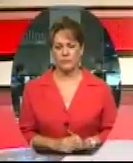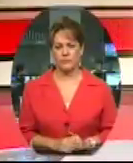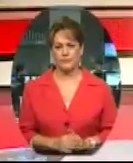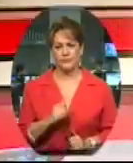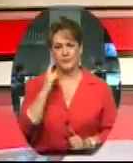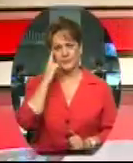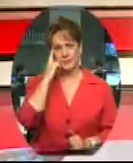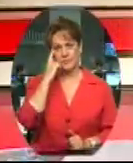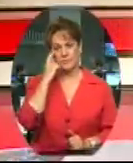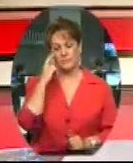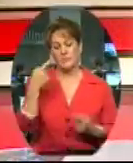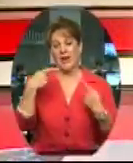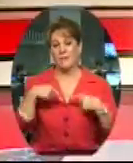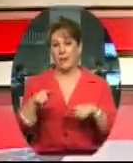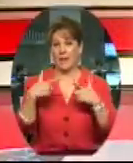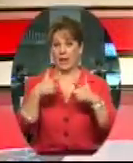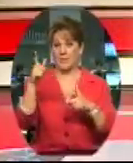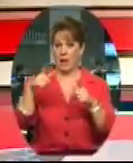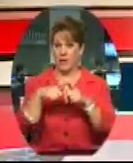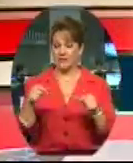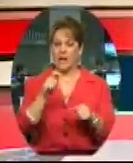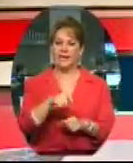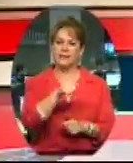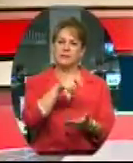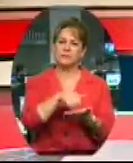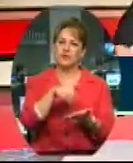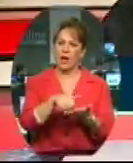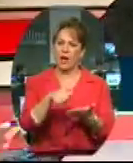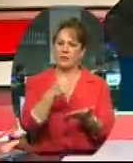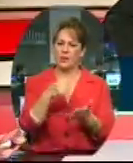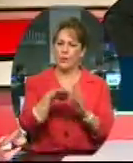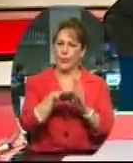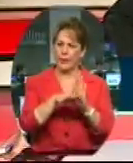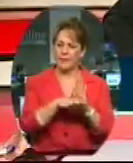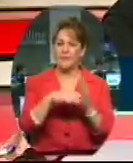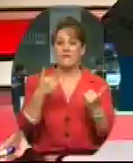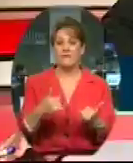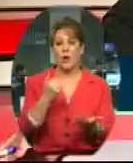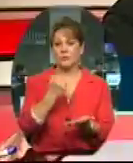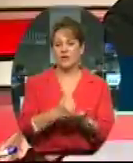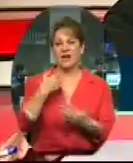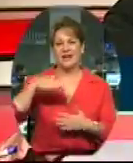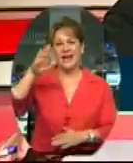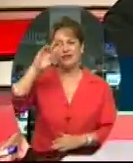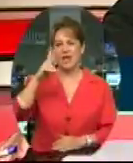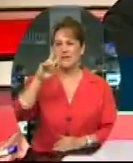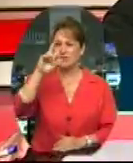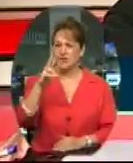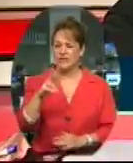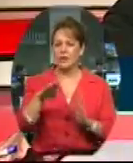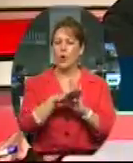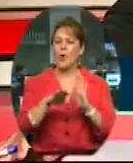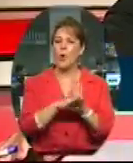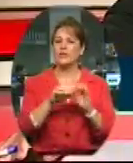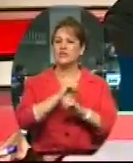במקביל ללחימה בעזה, המשיכה הכנסת בעבודת החקיקה, והיום אישרה בקריאה שנייה ושלישית את חוק השידור הציבורי, שקובע את פתיחתה של